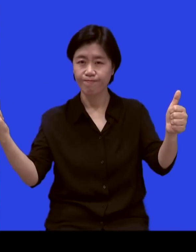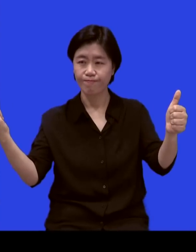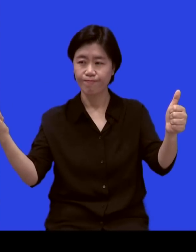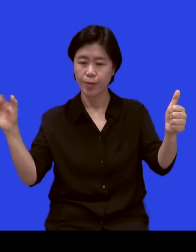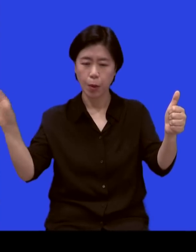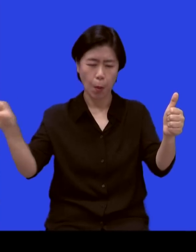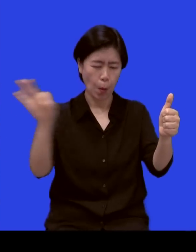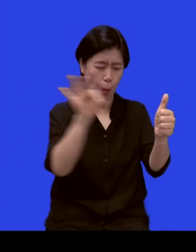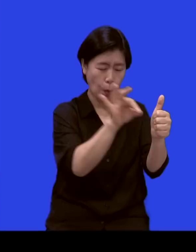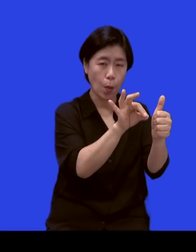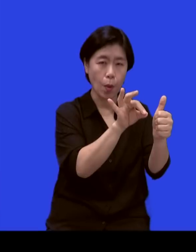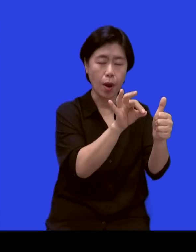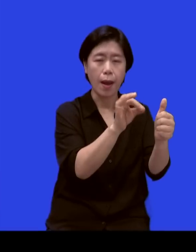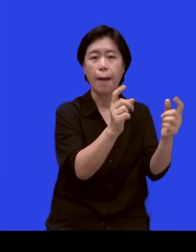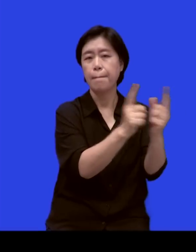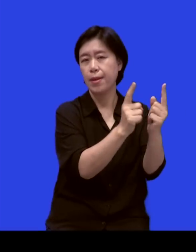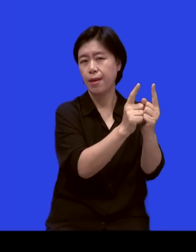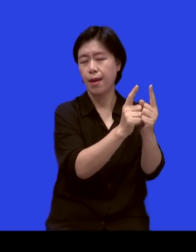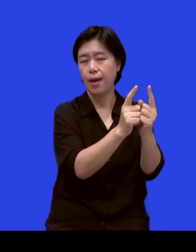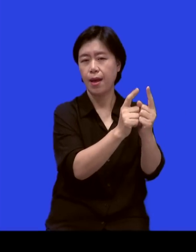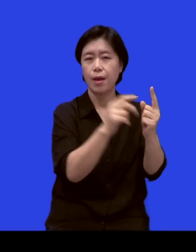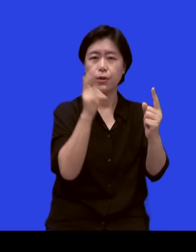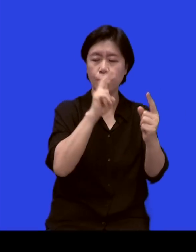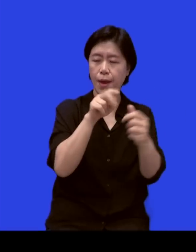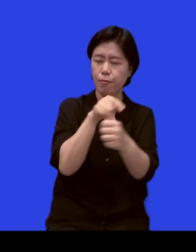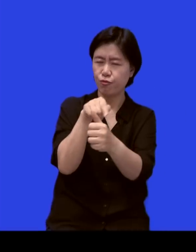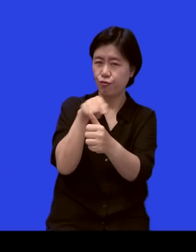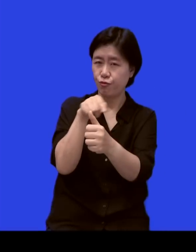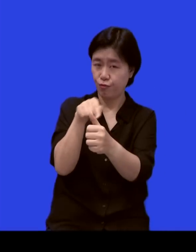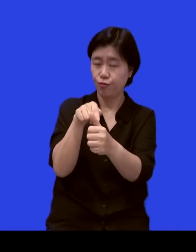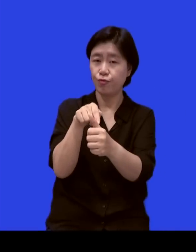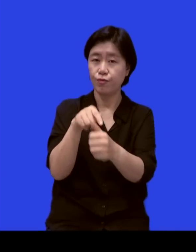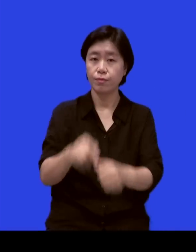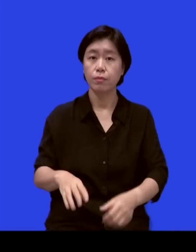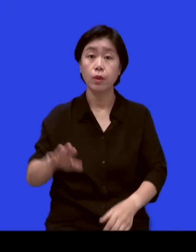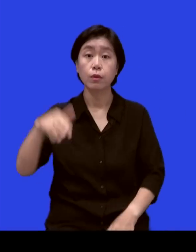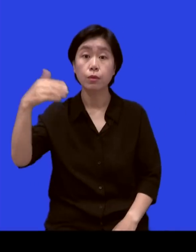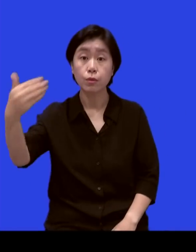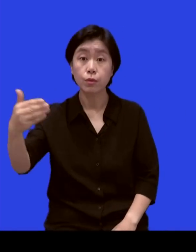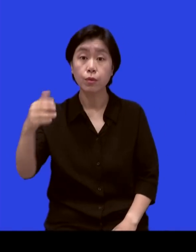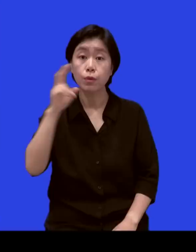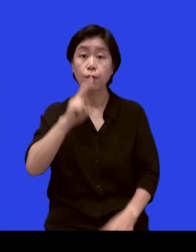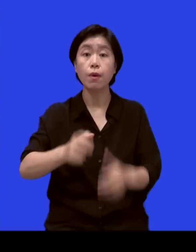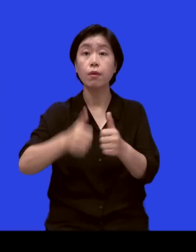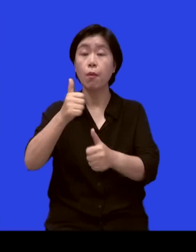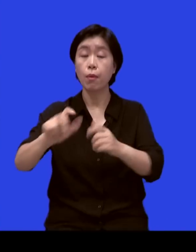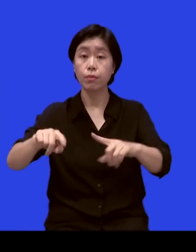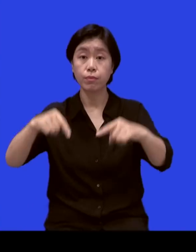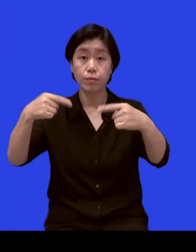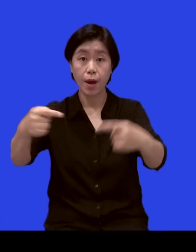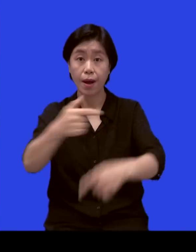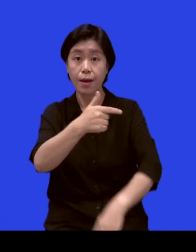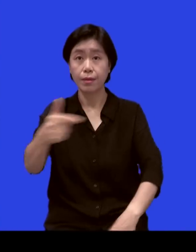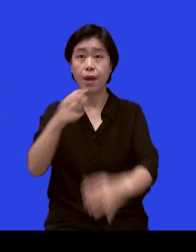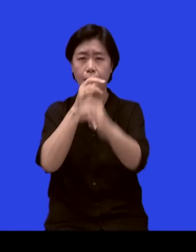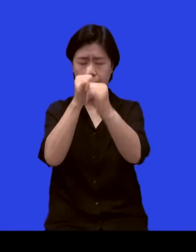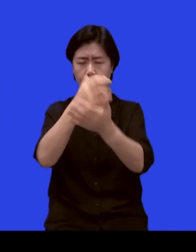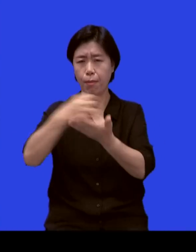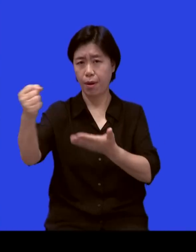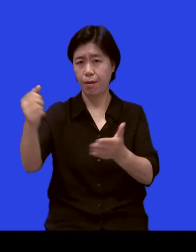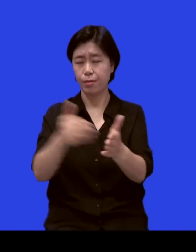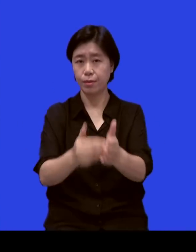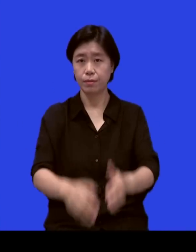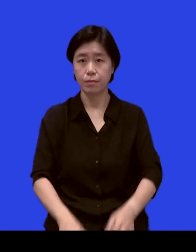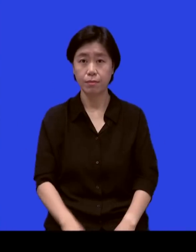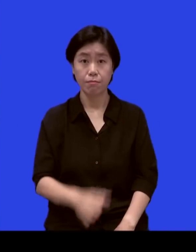이제 트레이닝도 받고. 예. 그래가지고 이 친구가 CCM 대회 경연 대회에서 대상을 받았죠. 오. 네. 그렇게 노래